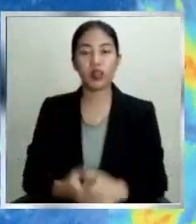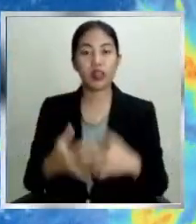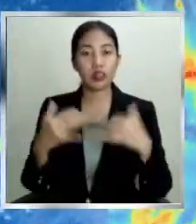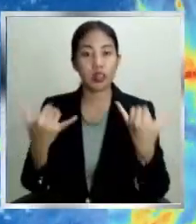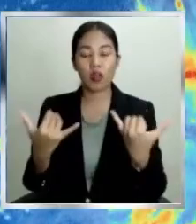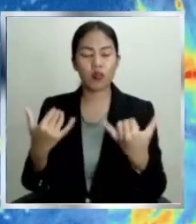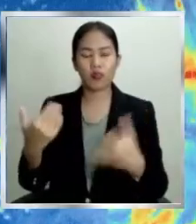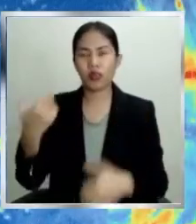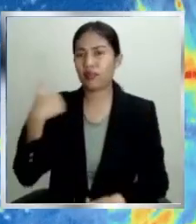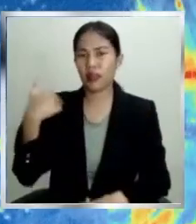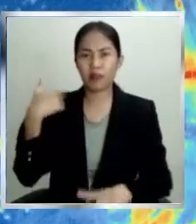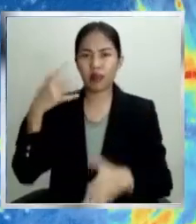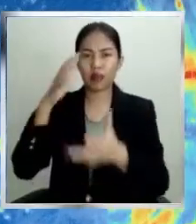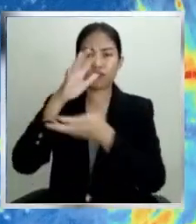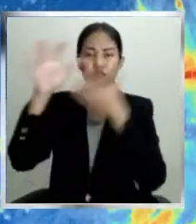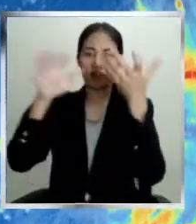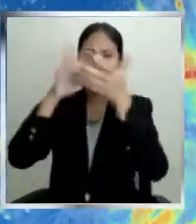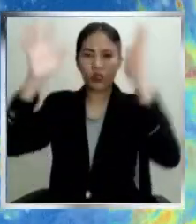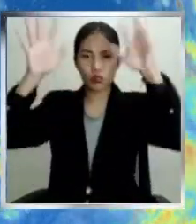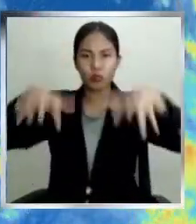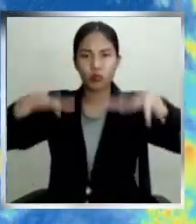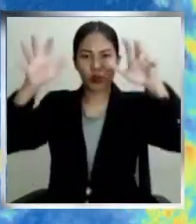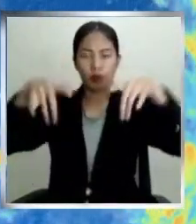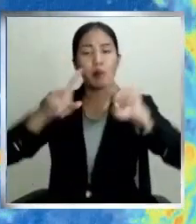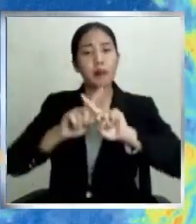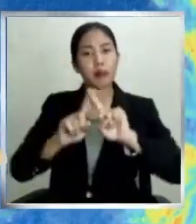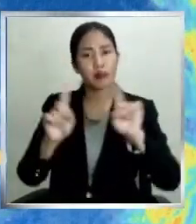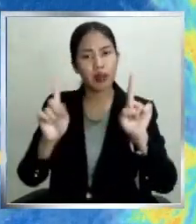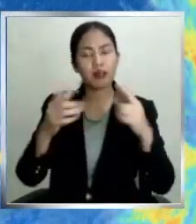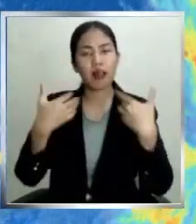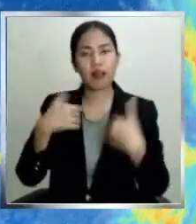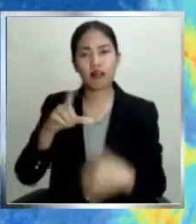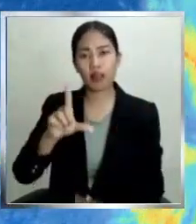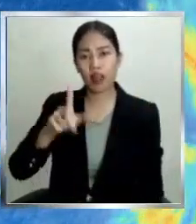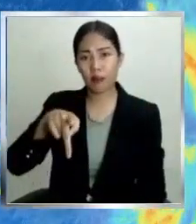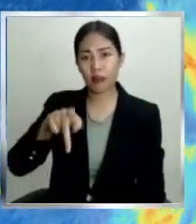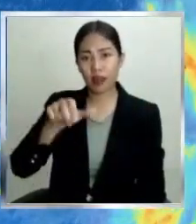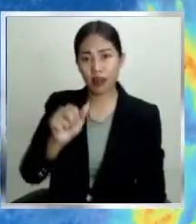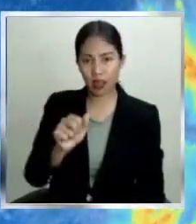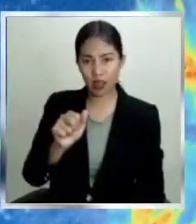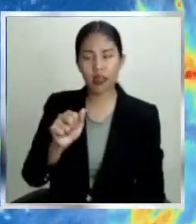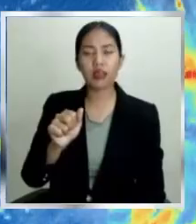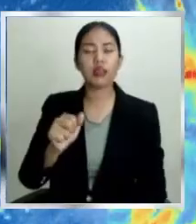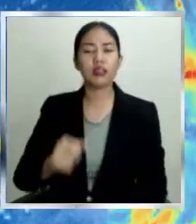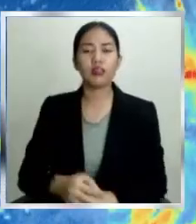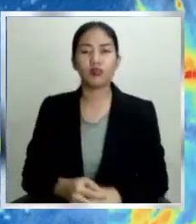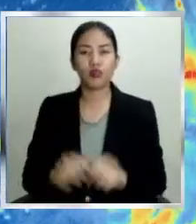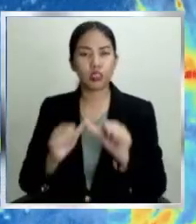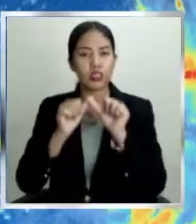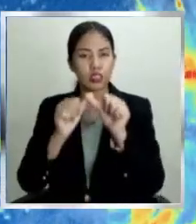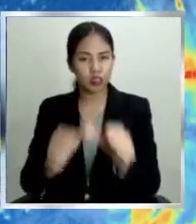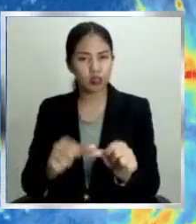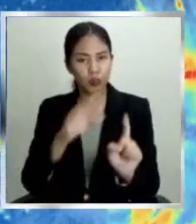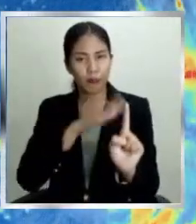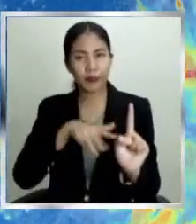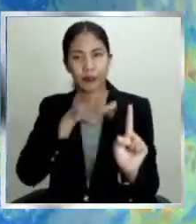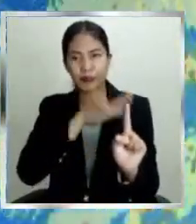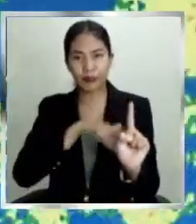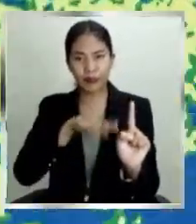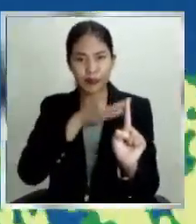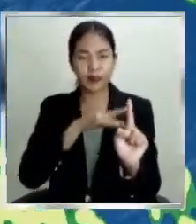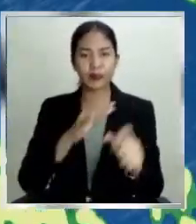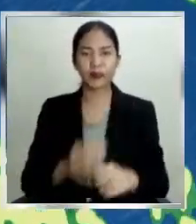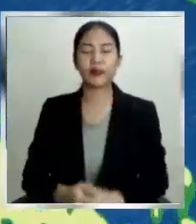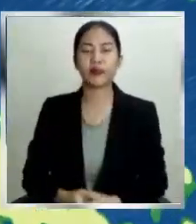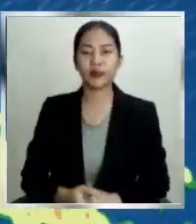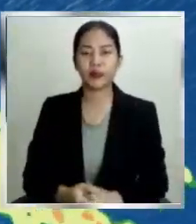nakapaloob dito. Pero dahil may mga nabubuong low pressure area sa ITCZ, patuloy itong imo-monitor sa mga susunod na araw. Base sa datos ng